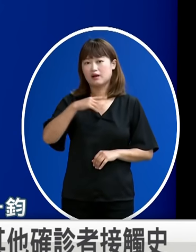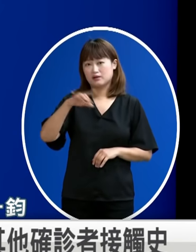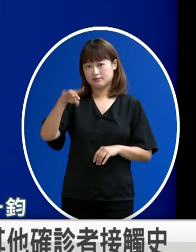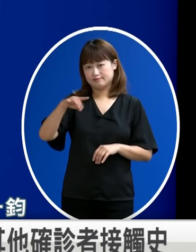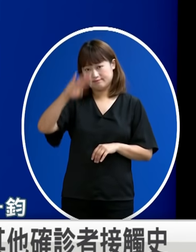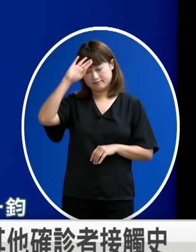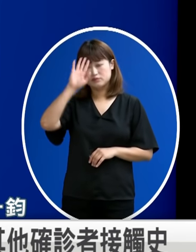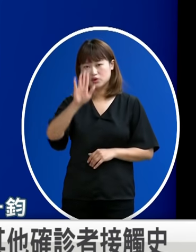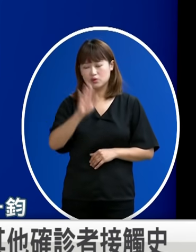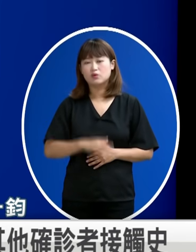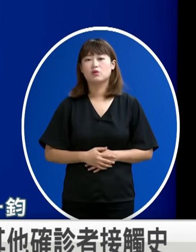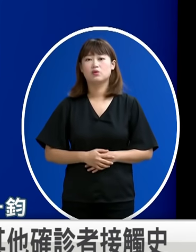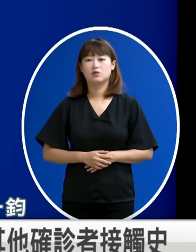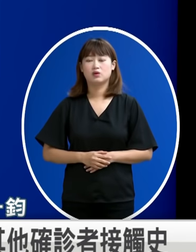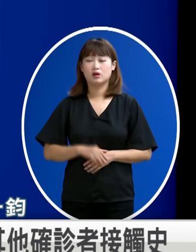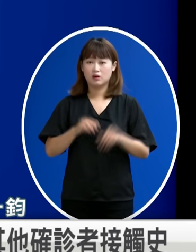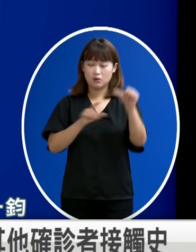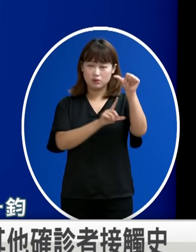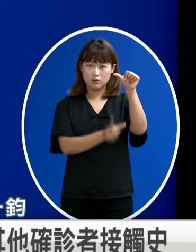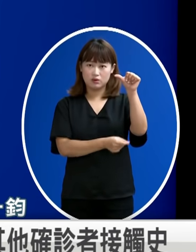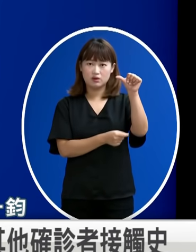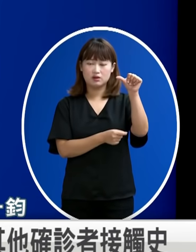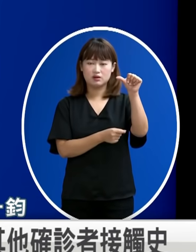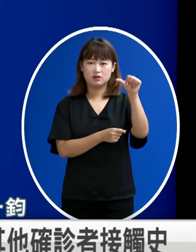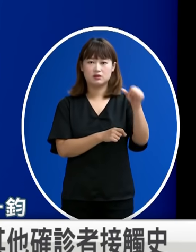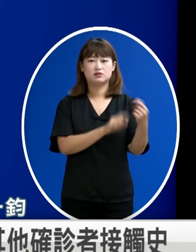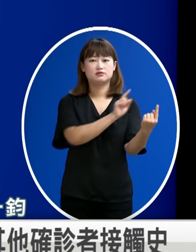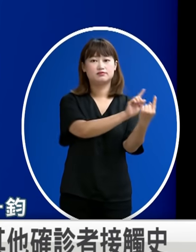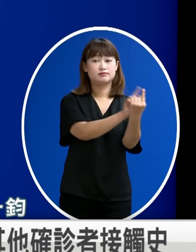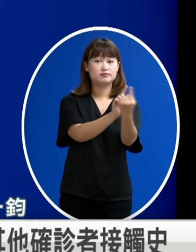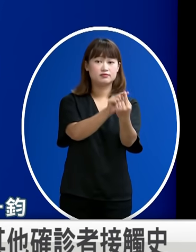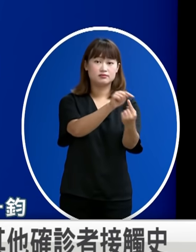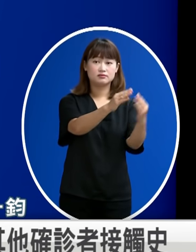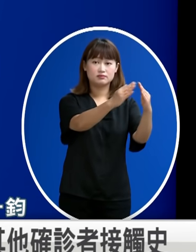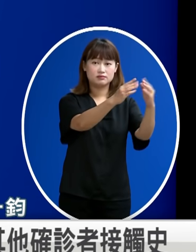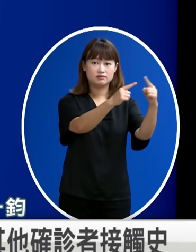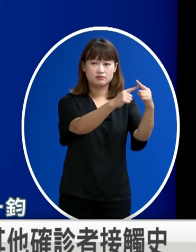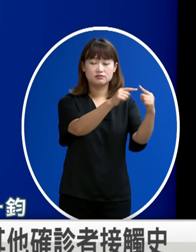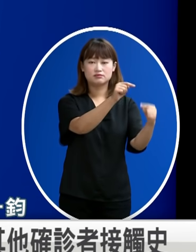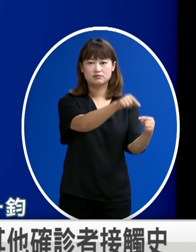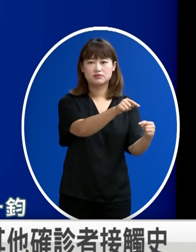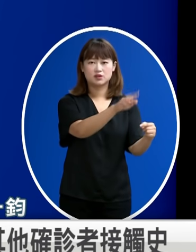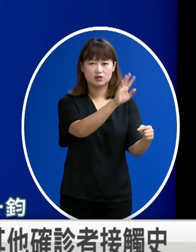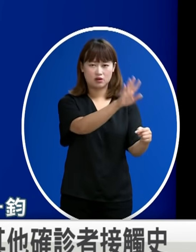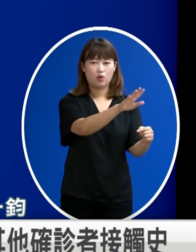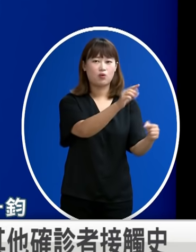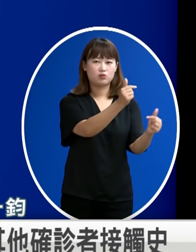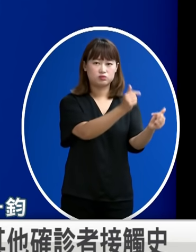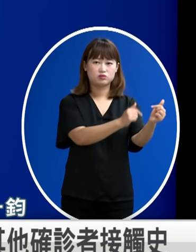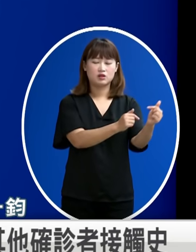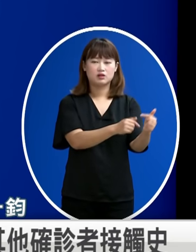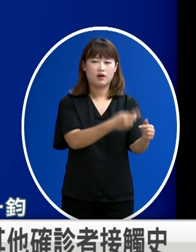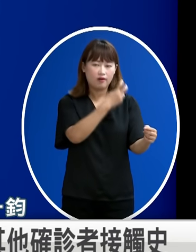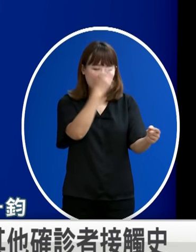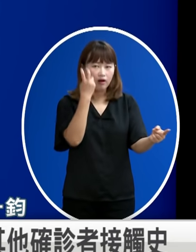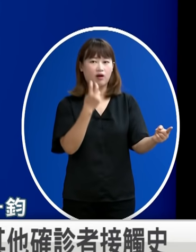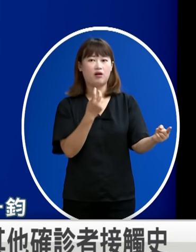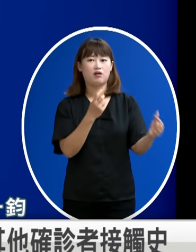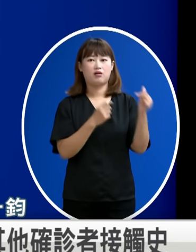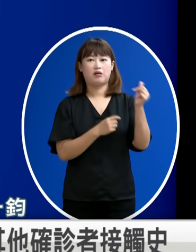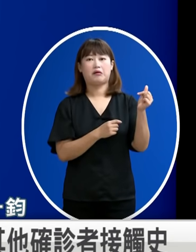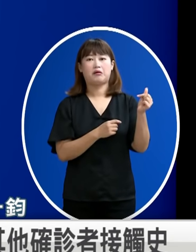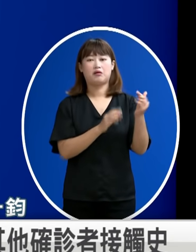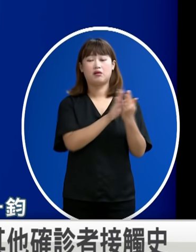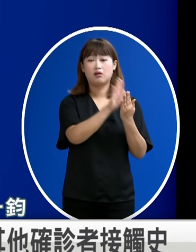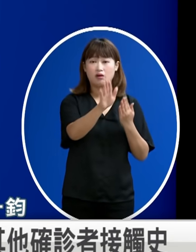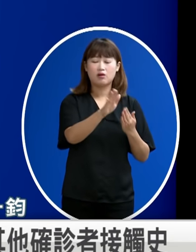她在5月份的时候，因为有接触家人有确诊，那也接触者采检阳性之后，事实